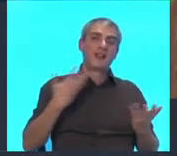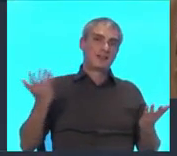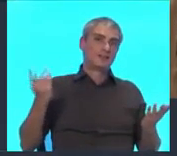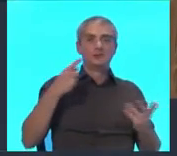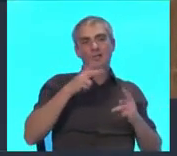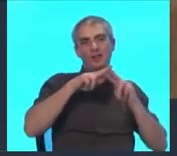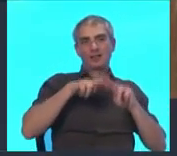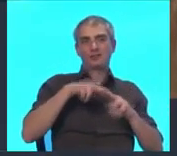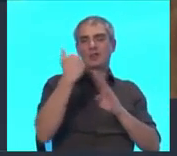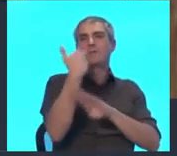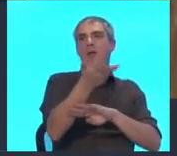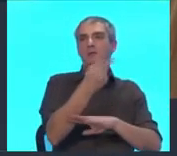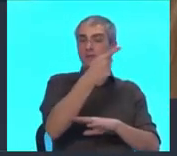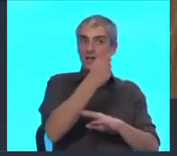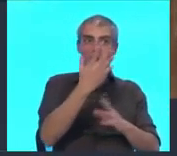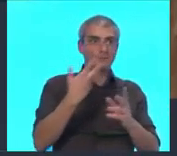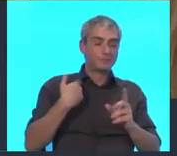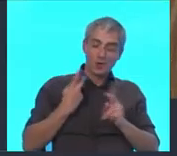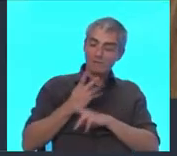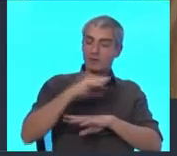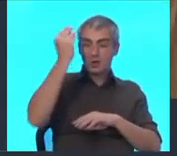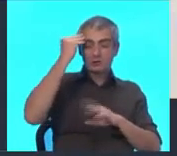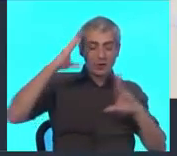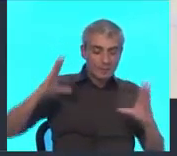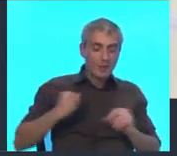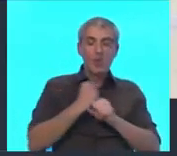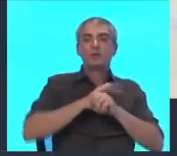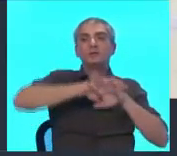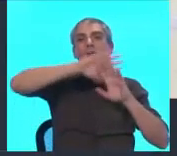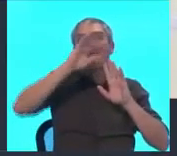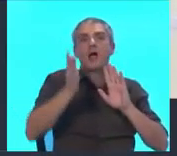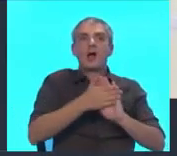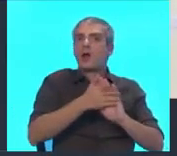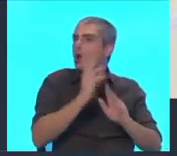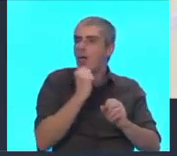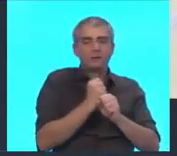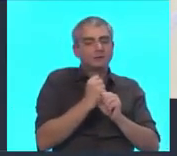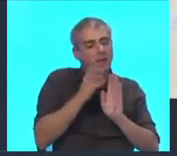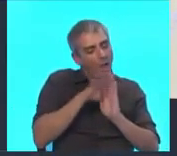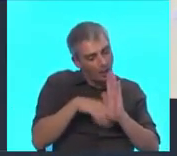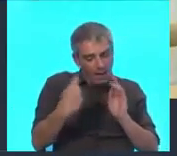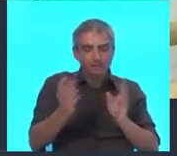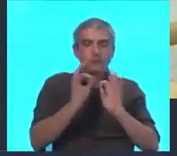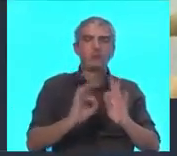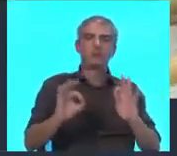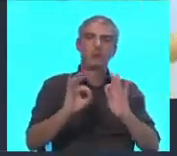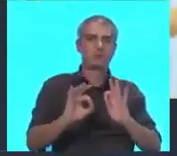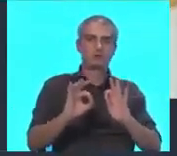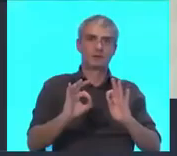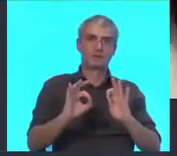נשארת בחוץ. היא גם עוברת איתנו את כל השיעורים, היא עושה הכל. היא לא עושה הנחות לעצמה בשום דבר.